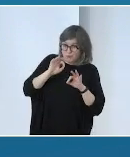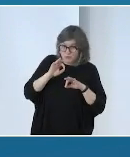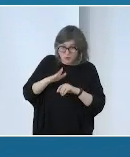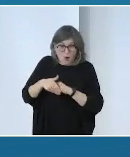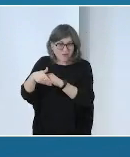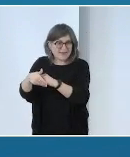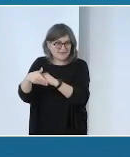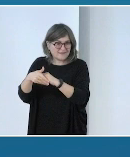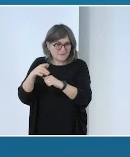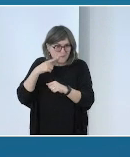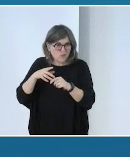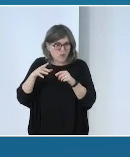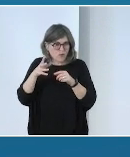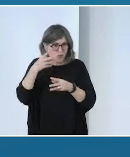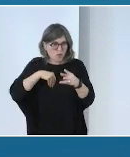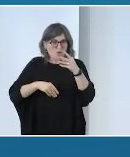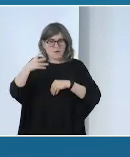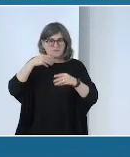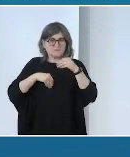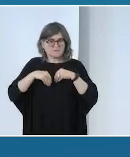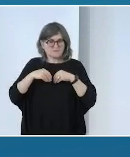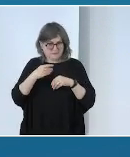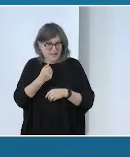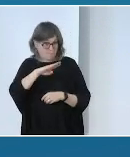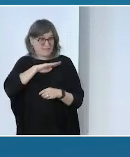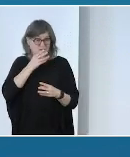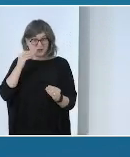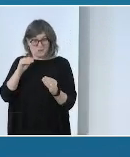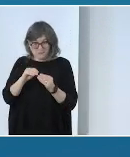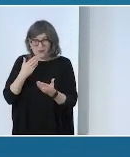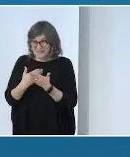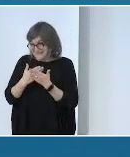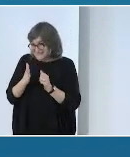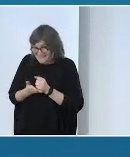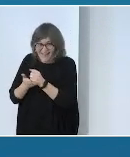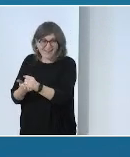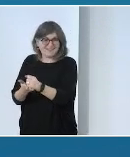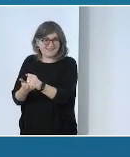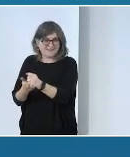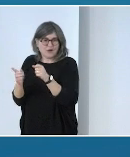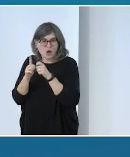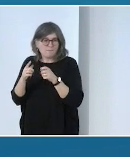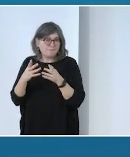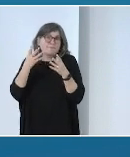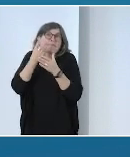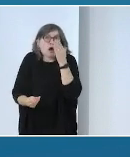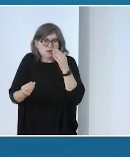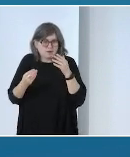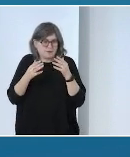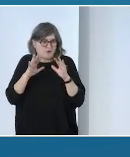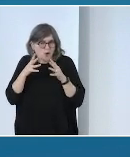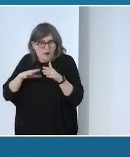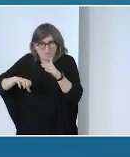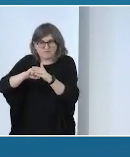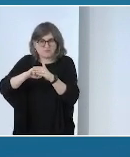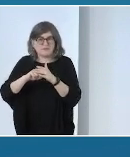justement. La prise en charge précoce permet de compenser ce déficit. Mais voilà, j'essaie vraiment en fait de